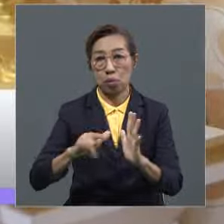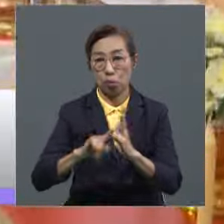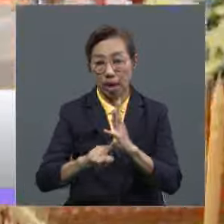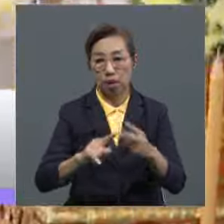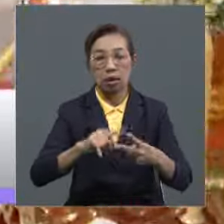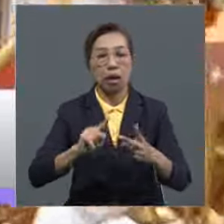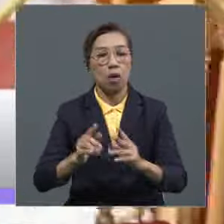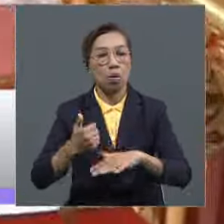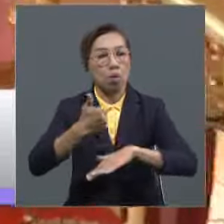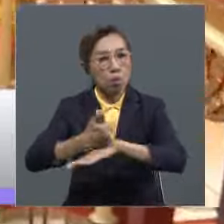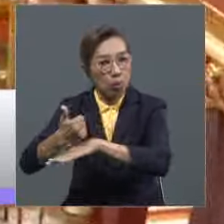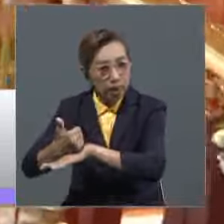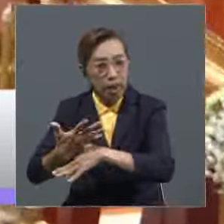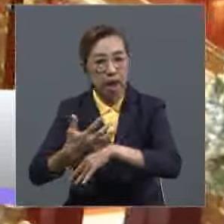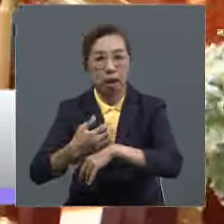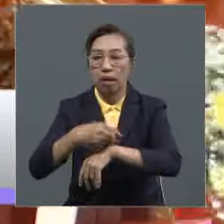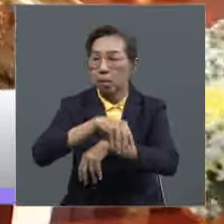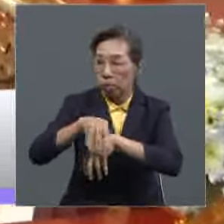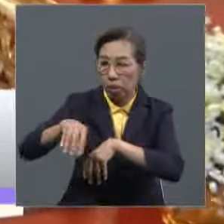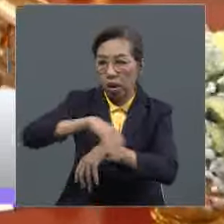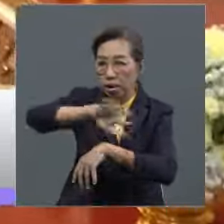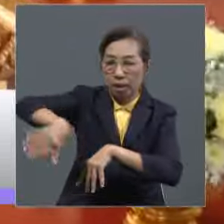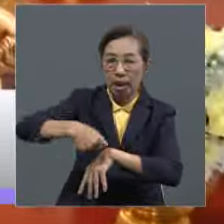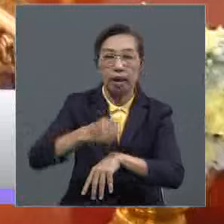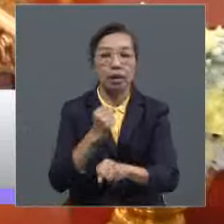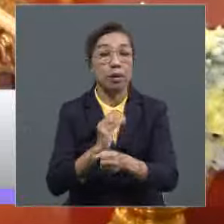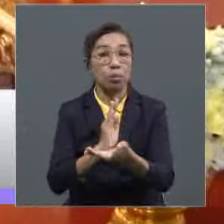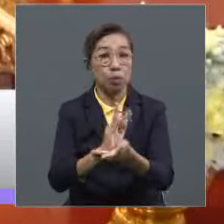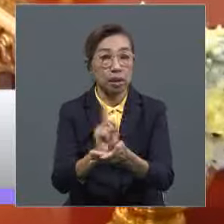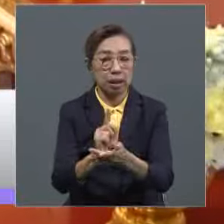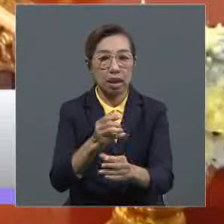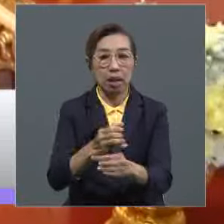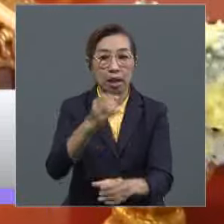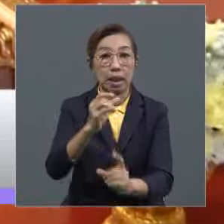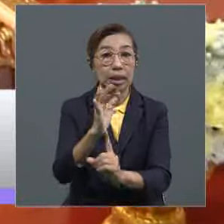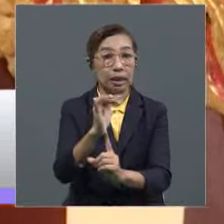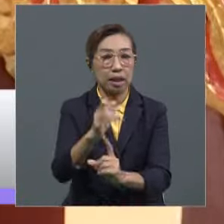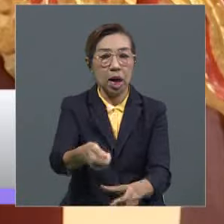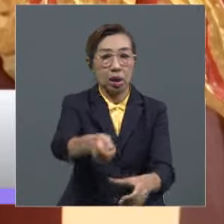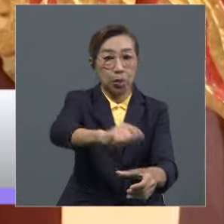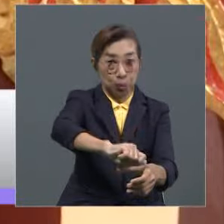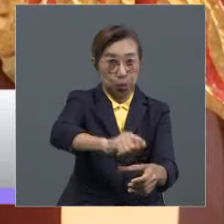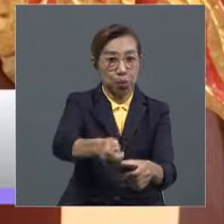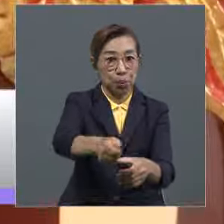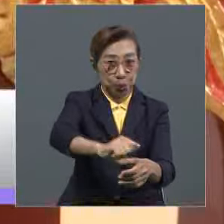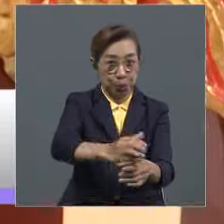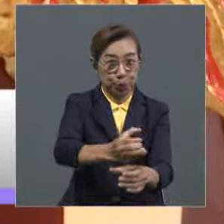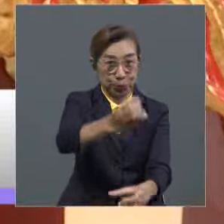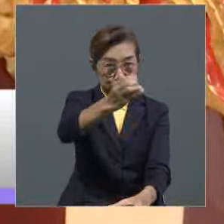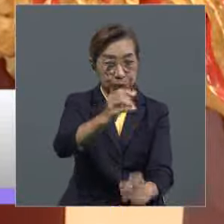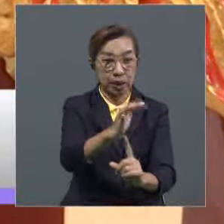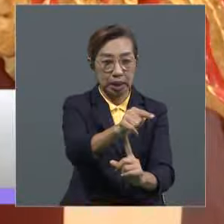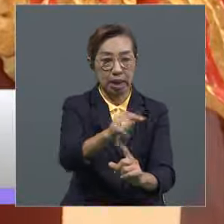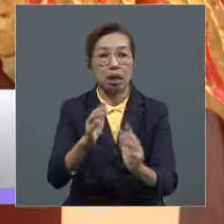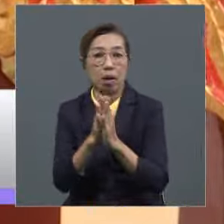รรมและภาคีเครือข่ายร่วมพิธีเจริญพระพุทธมนต์หล่อเทียนพรรษาโดยมีพระพรหมวัชระวิมลมุนีเจ้าคณะกรุงเทพมห